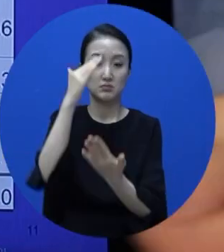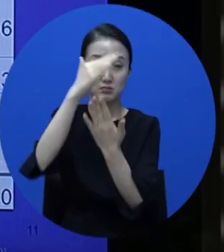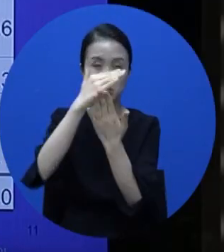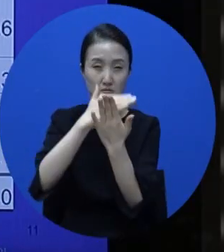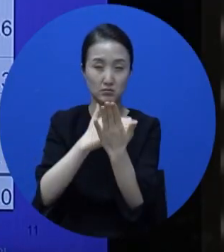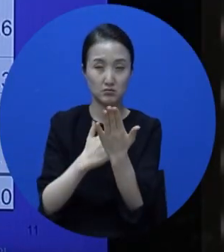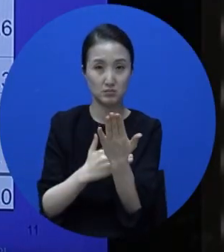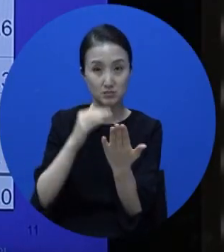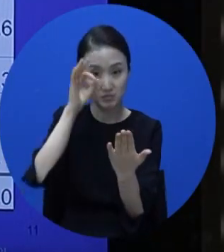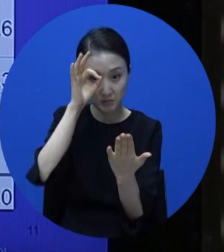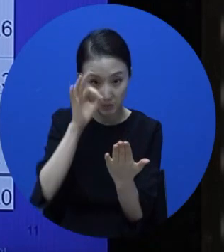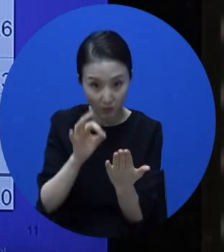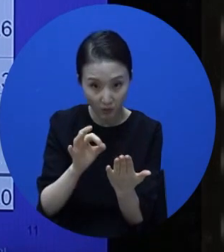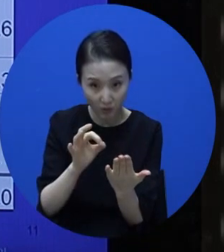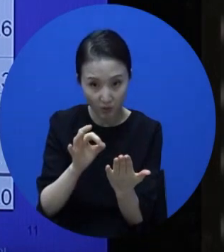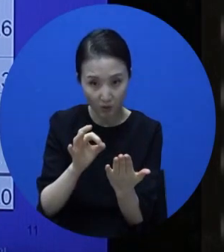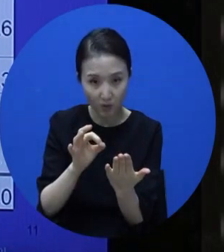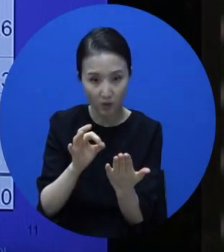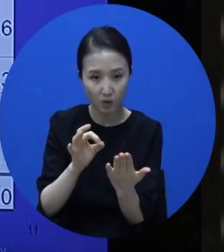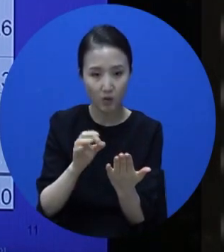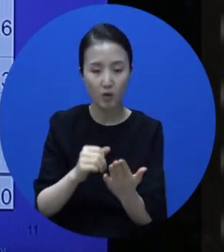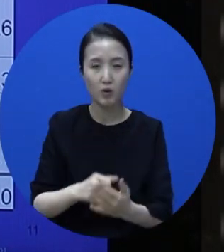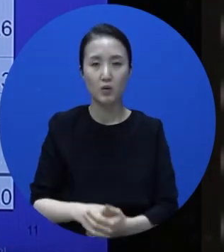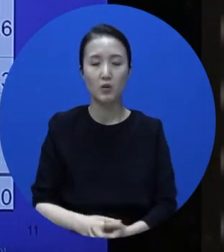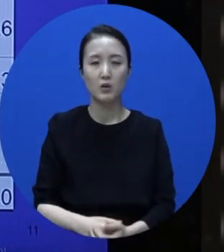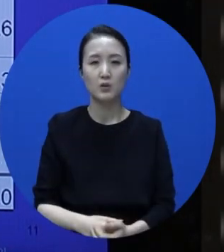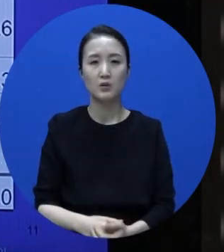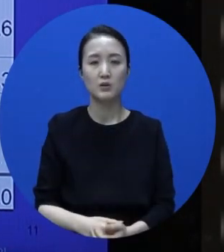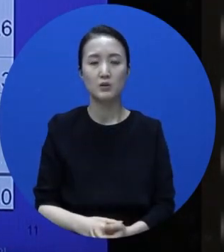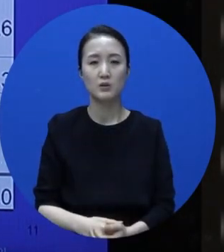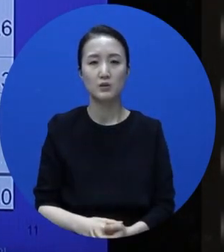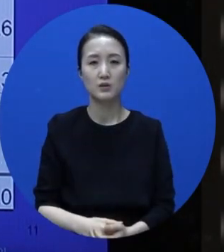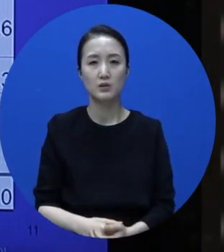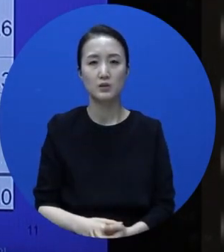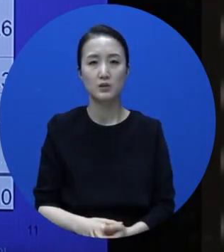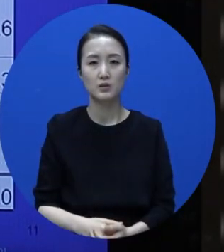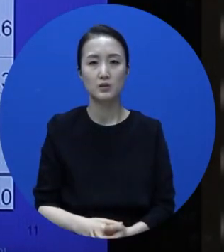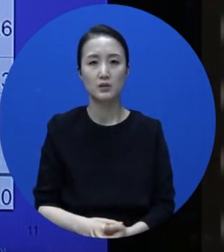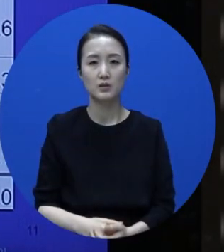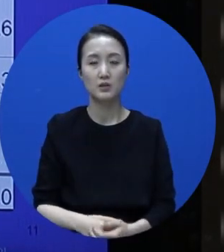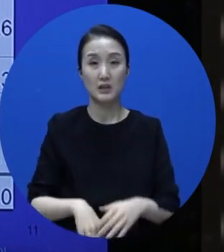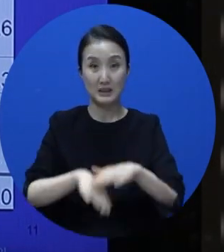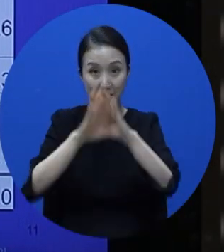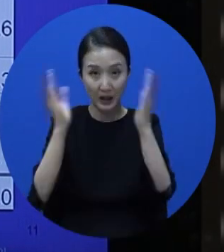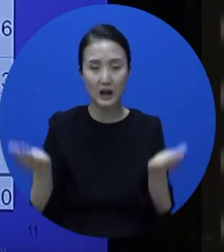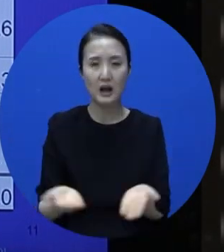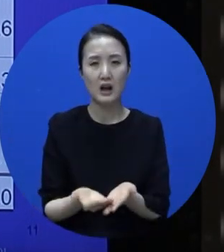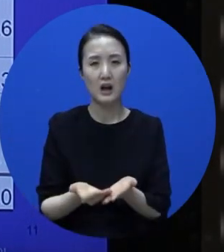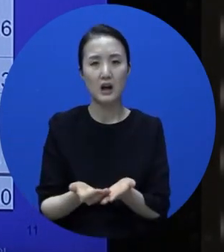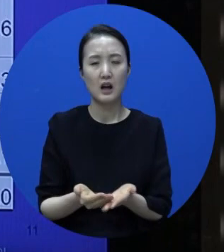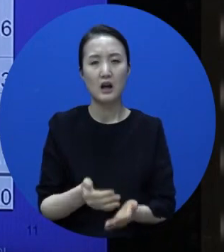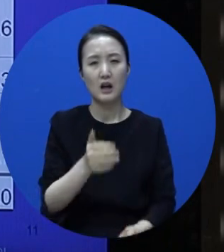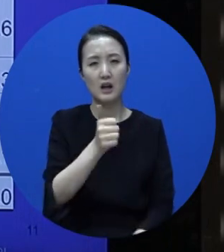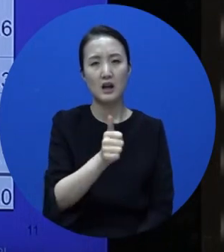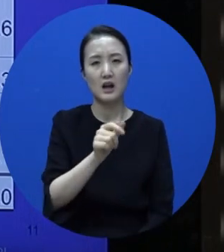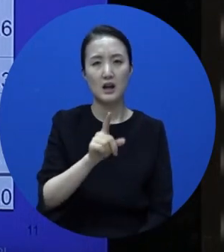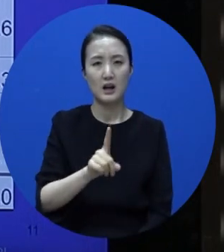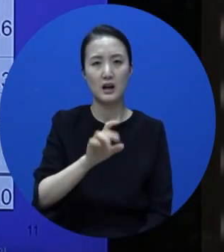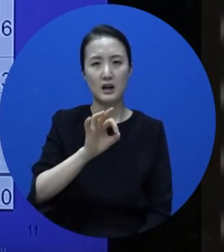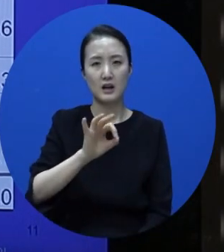모든 품목이 모든 품목이 다 하이테크 산업이 첨단